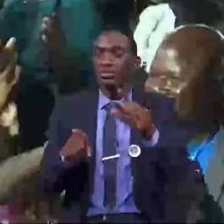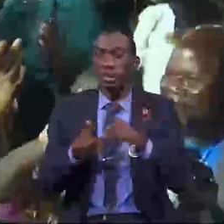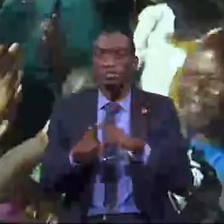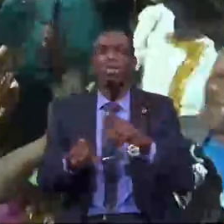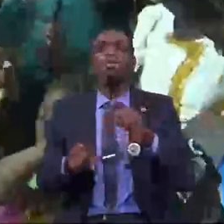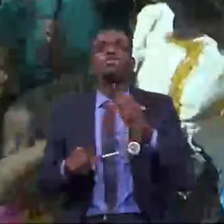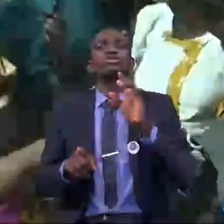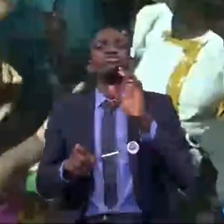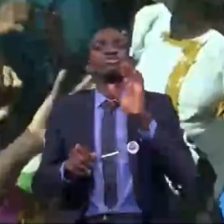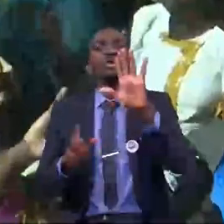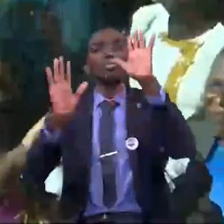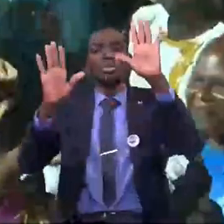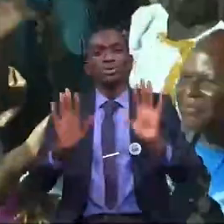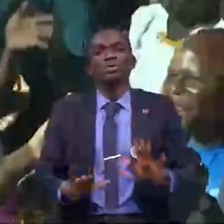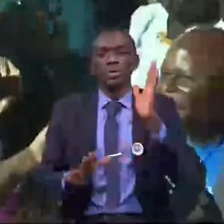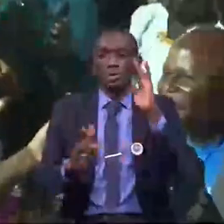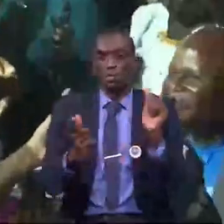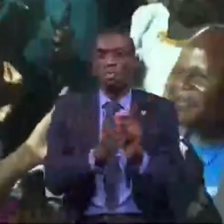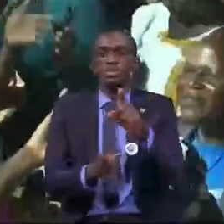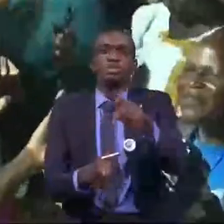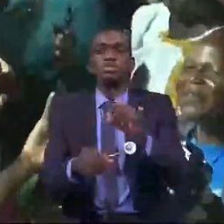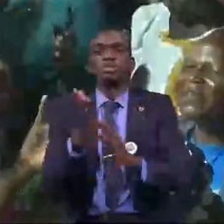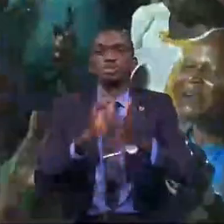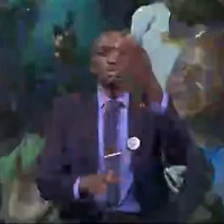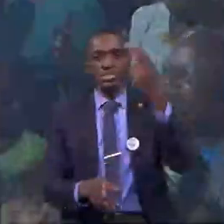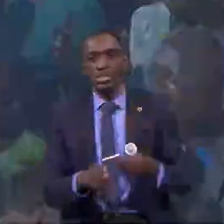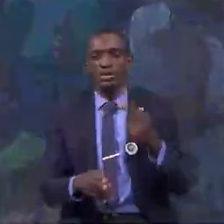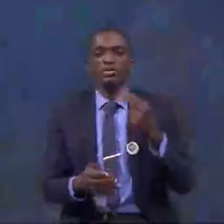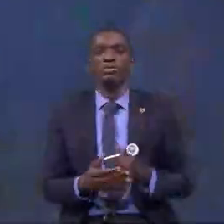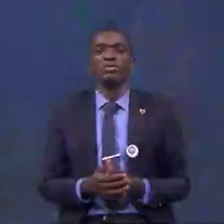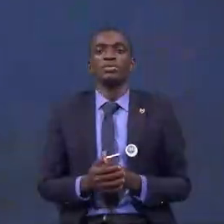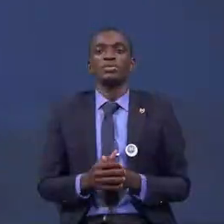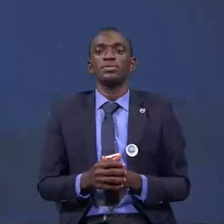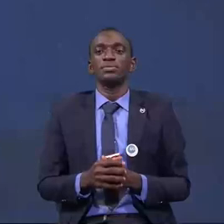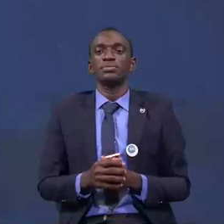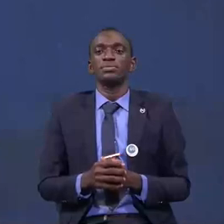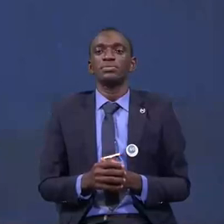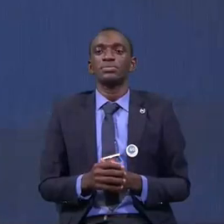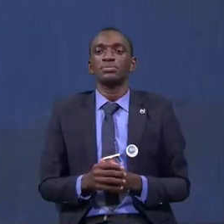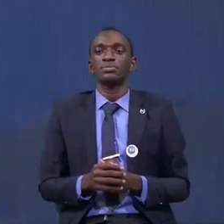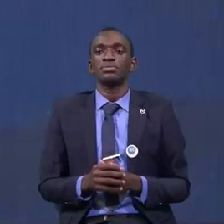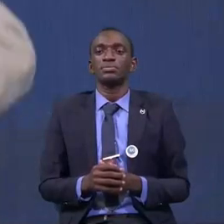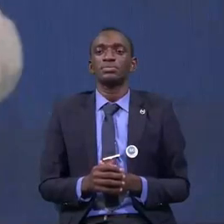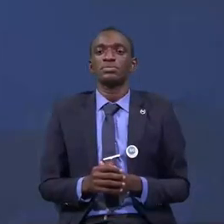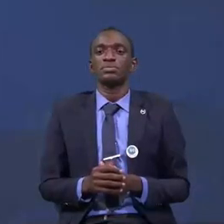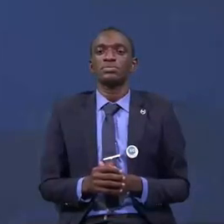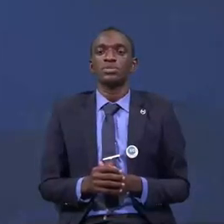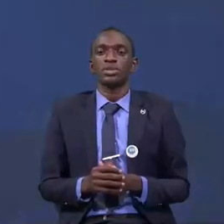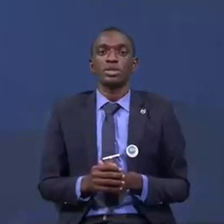Ah, quelqu'un veut courir vers le pupitre. Oh, mon frère, mon ami, le miracle viendra vers toi là-bas.